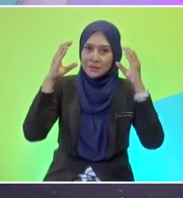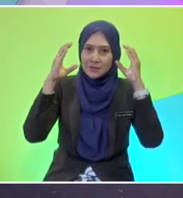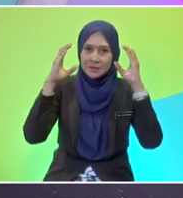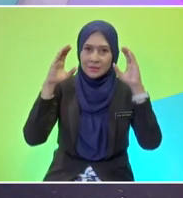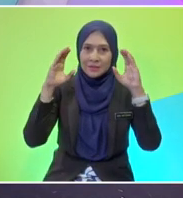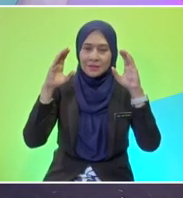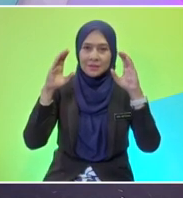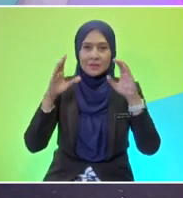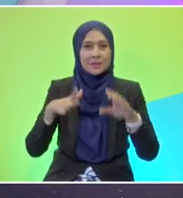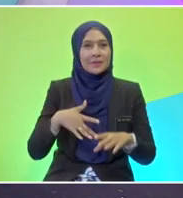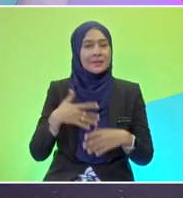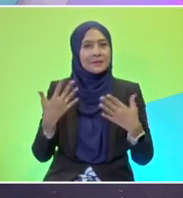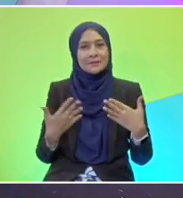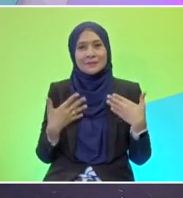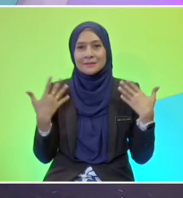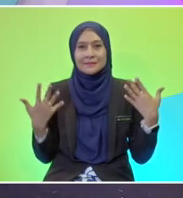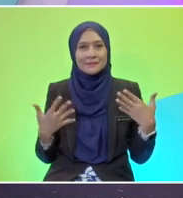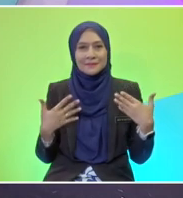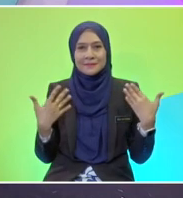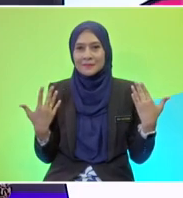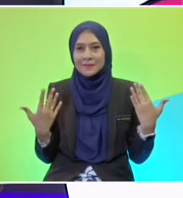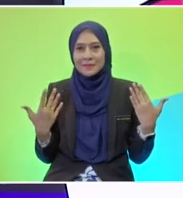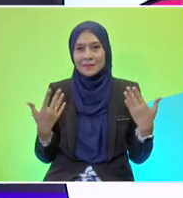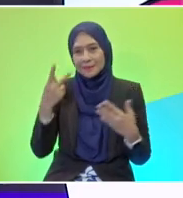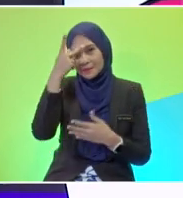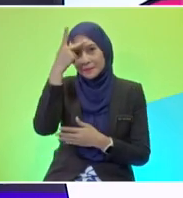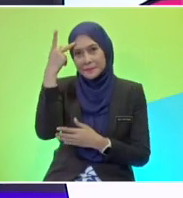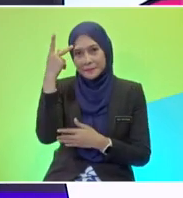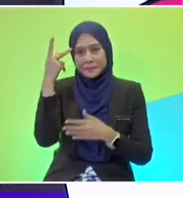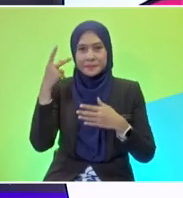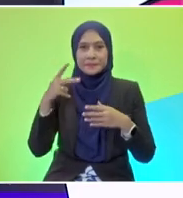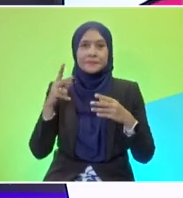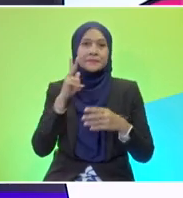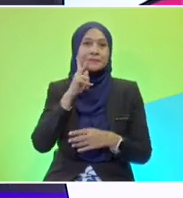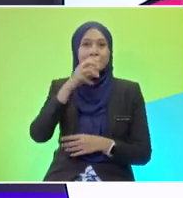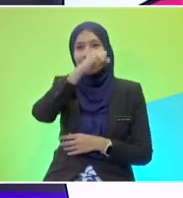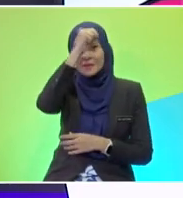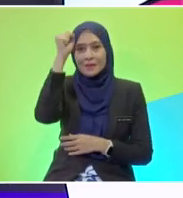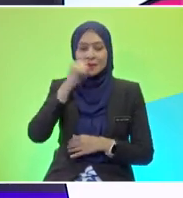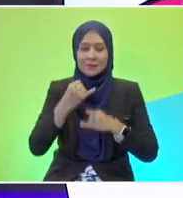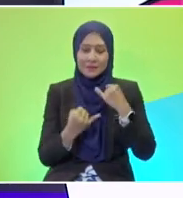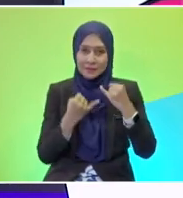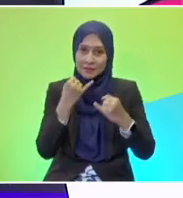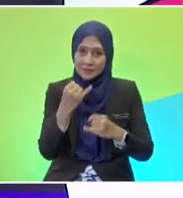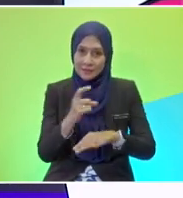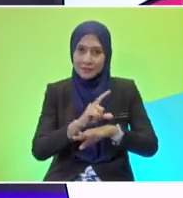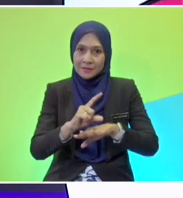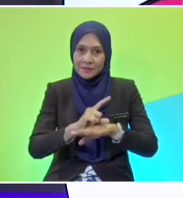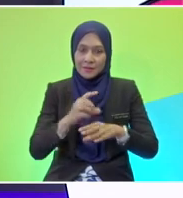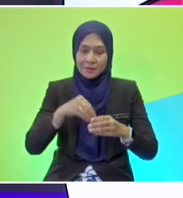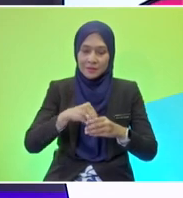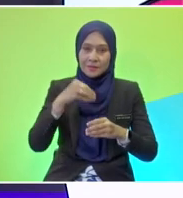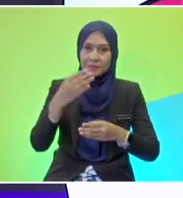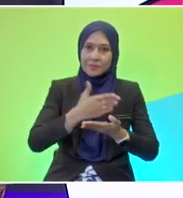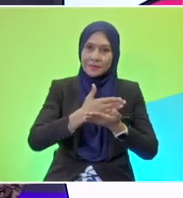Fika sebab Kak Fika pun dah berjaya tadi menyelesaikan operasi tolak menggunakan kad tolak baki, kad